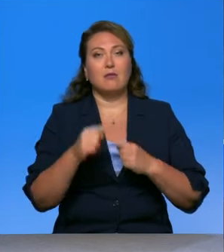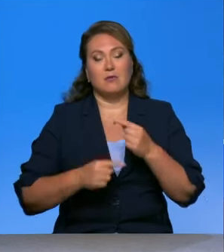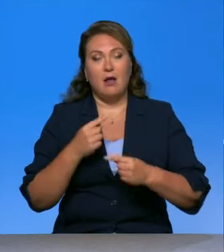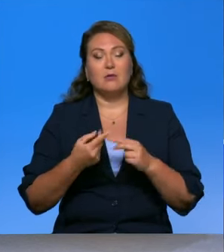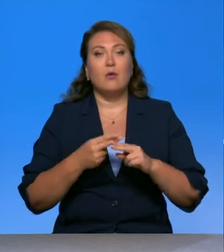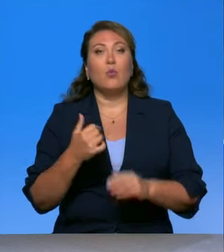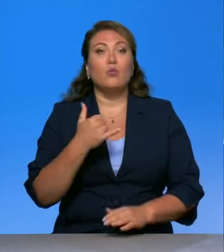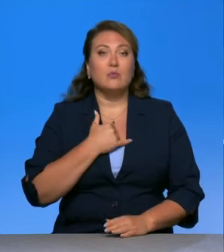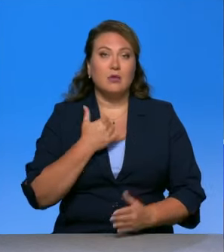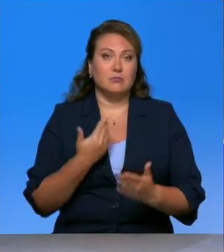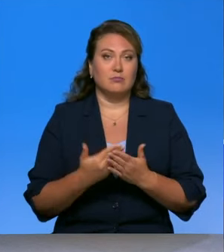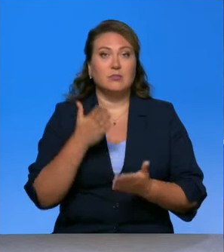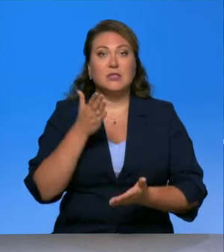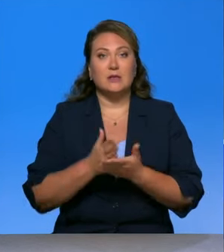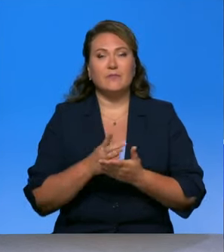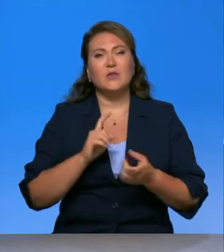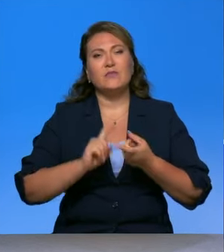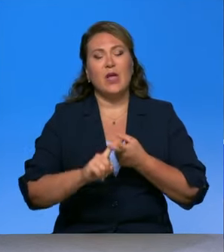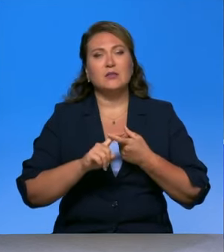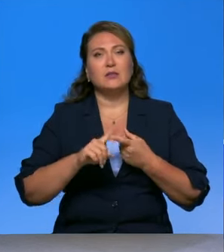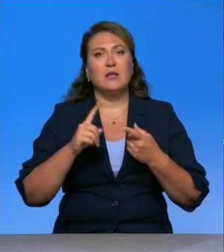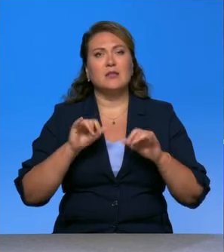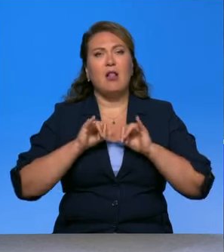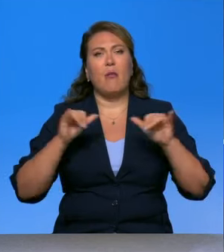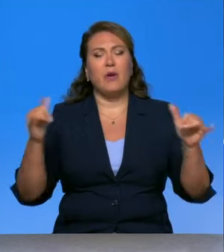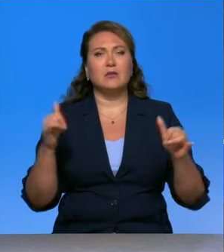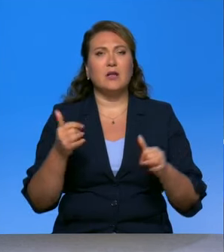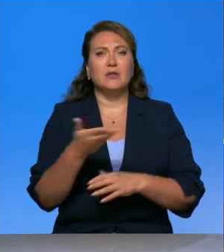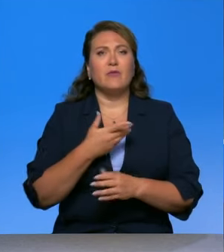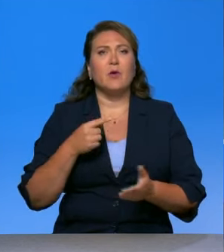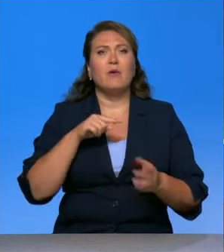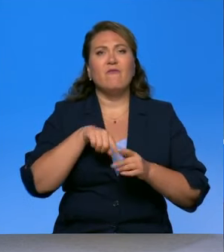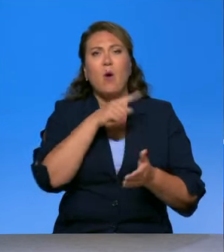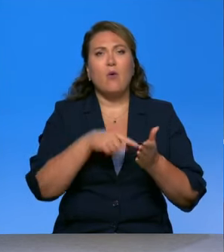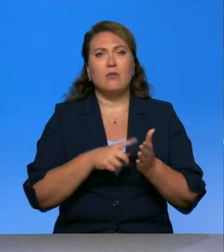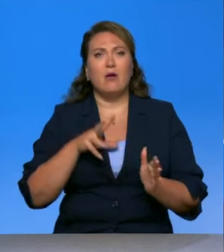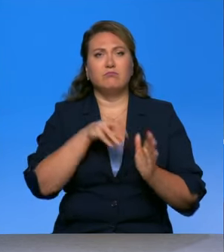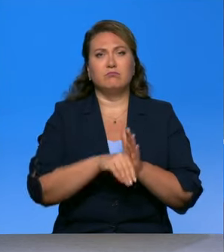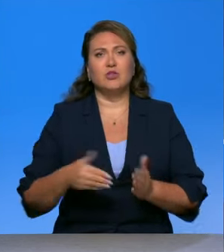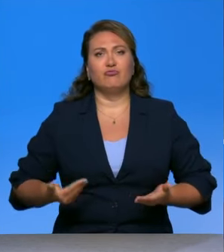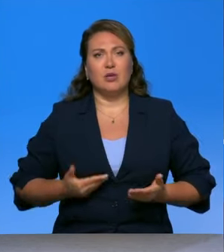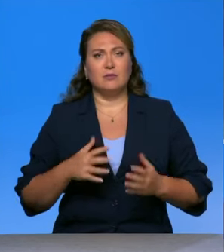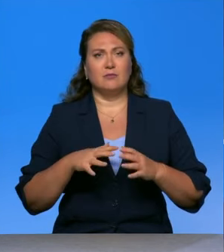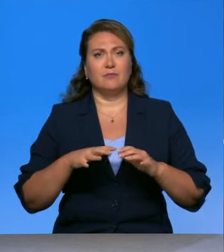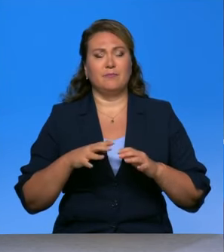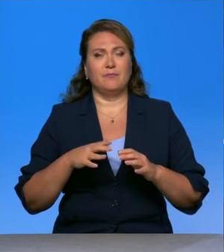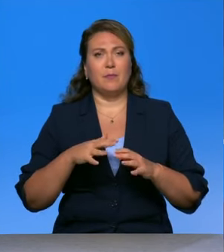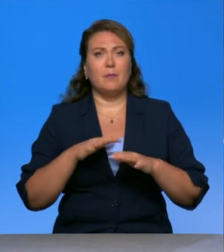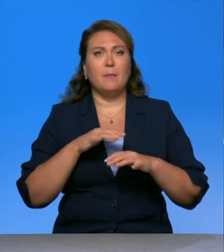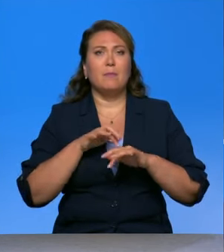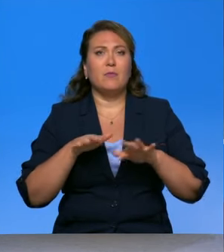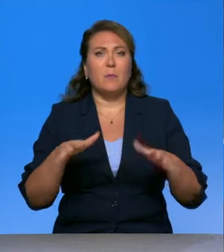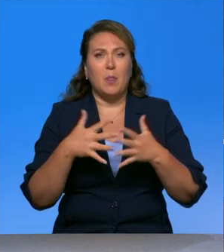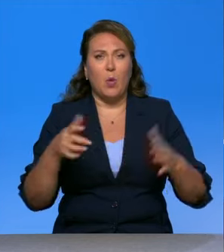Очень часто в связи с глобализацией, в связи с тем, что мы начинаем жить в городах, мы забываем некоторые те традиции, которые, может быть, нам передавали и бабушки.